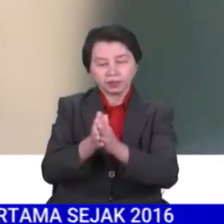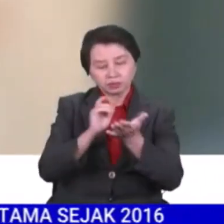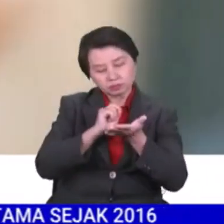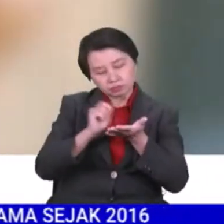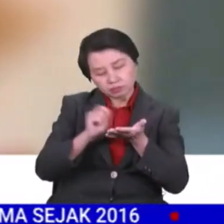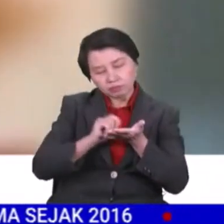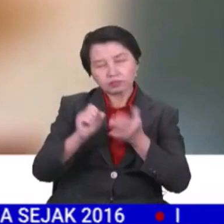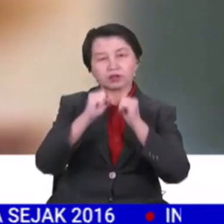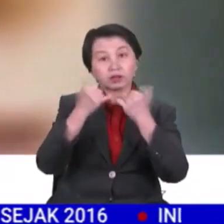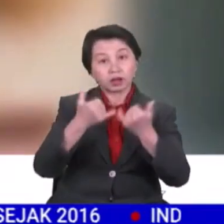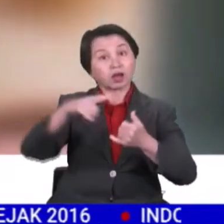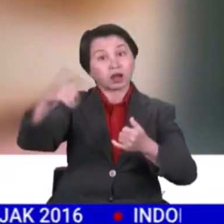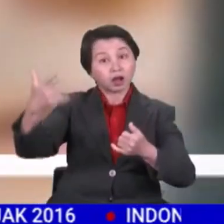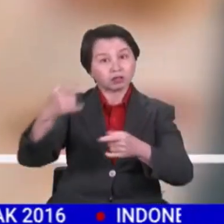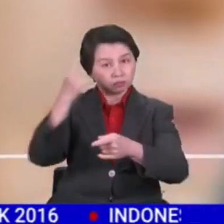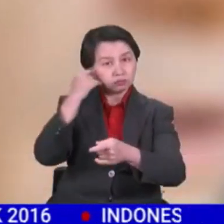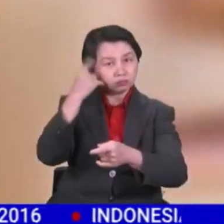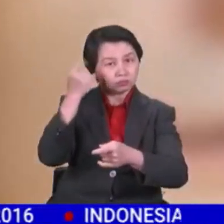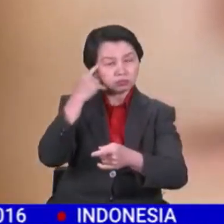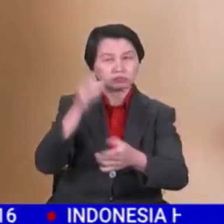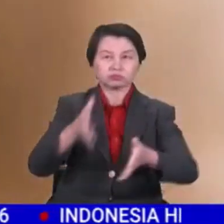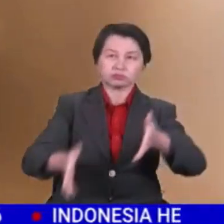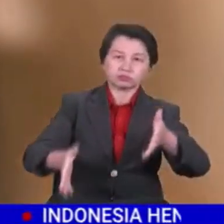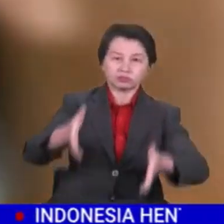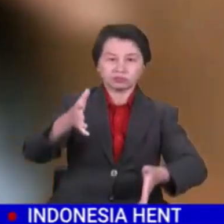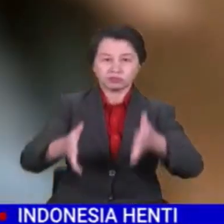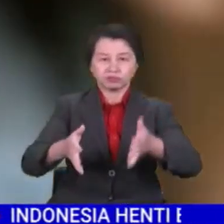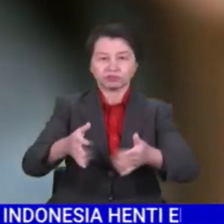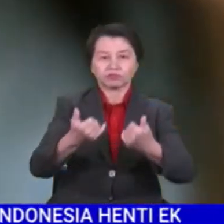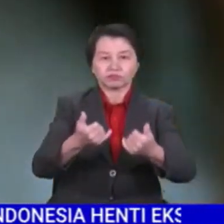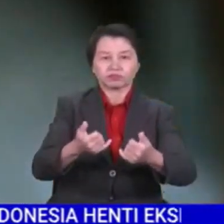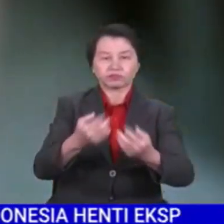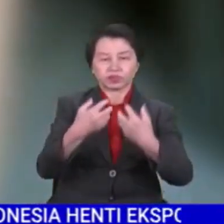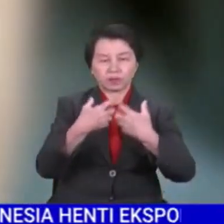maklumat syarikat yang lain. Selain itu, turut disediakan beberapa mesin